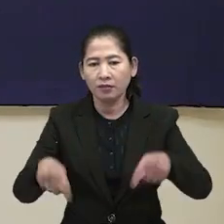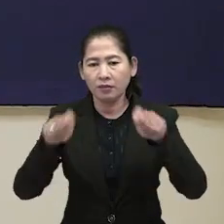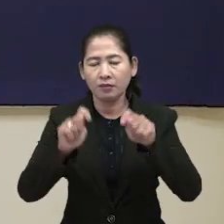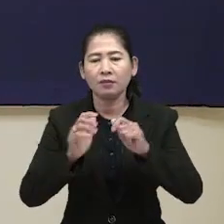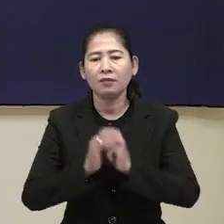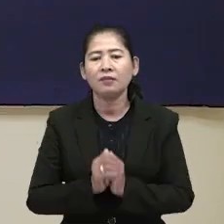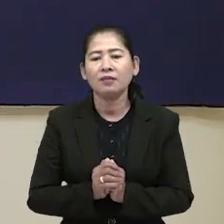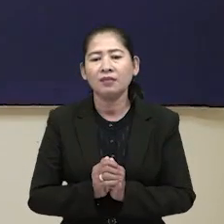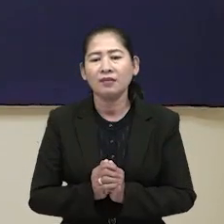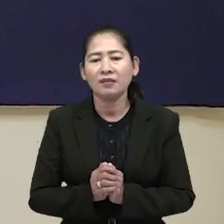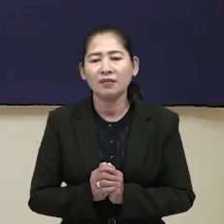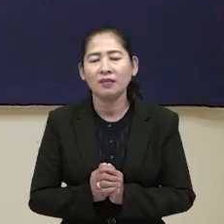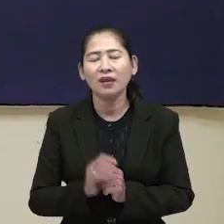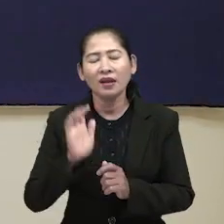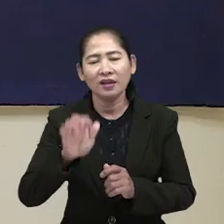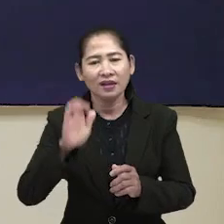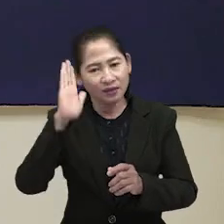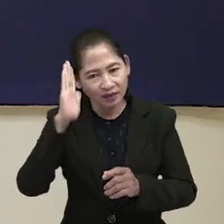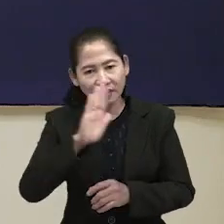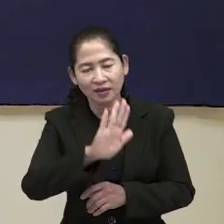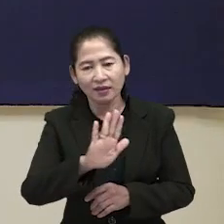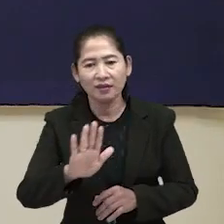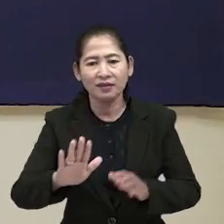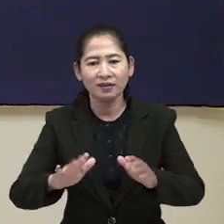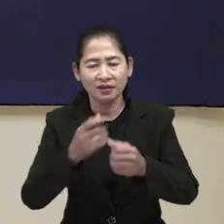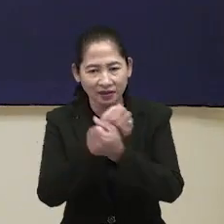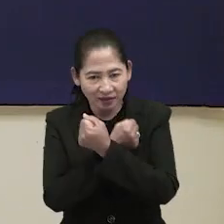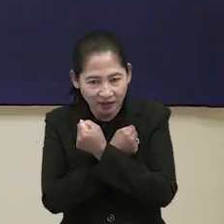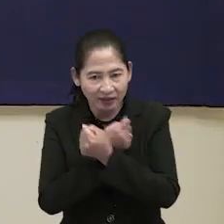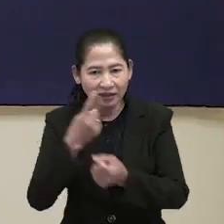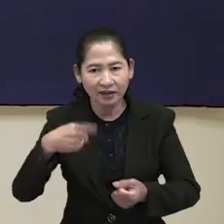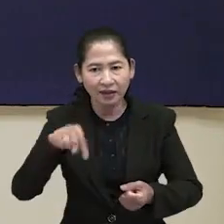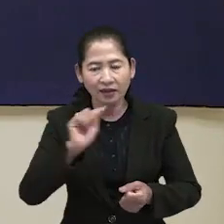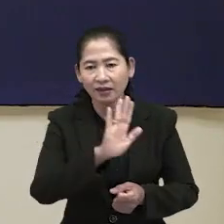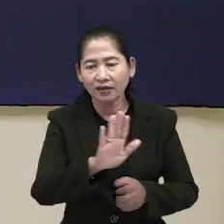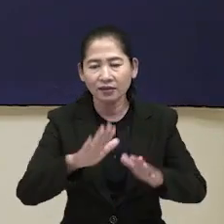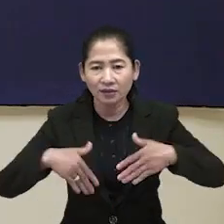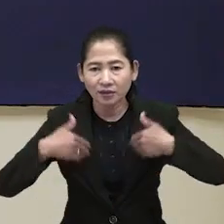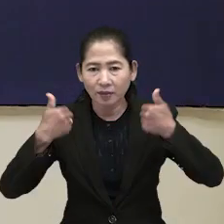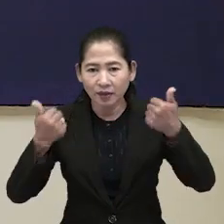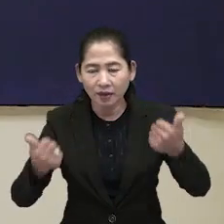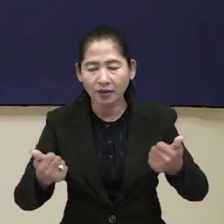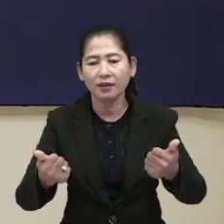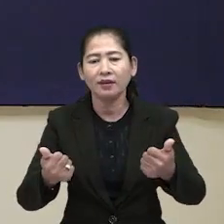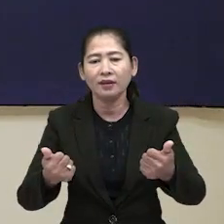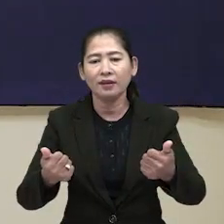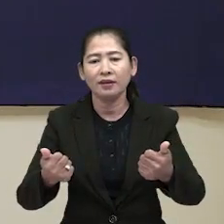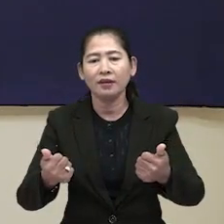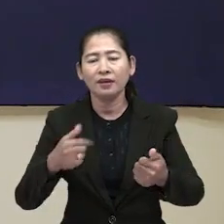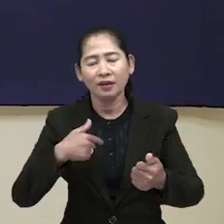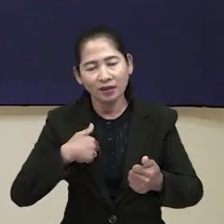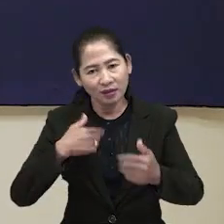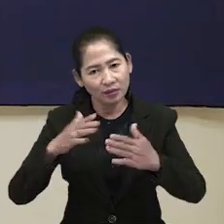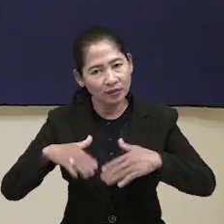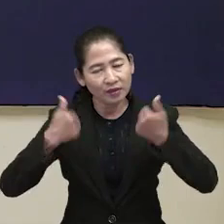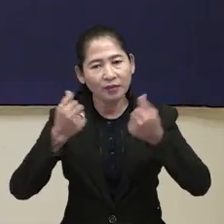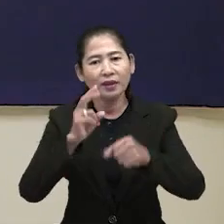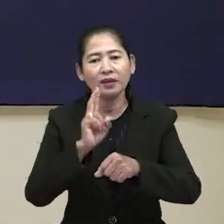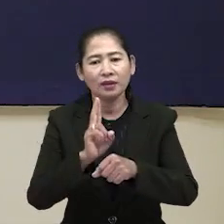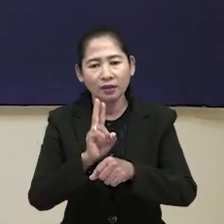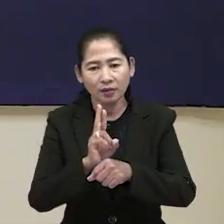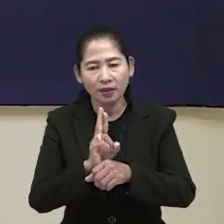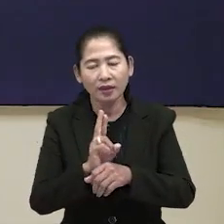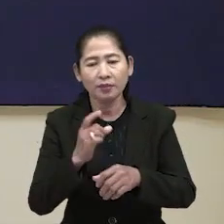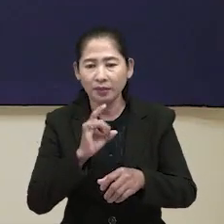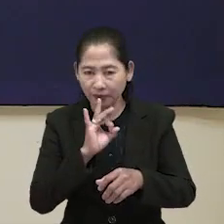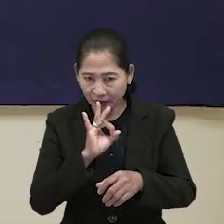cầm bông chân nắng. Chà, số sợi con cơn từng ngã khnhi chỉ tì sờ láng, ta con sọc sờ bài chỉ tì con. Nè cứ sọc sờ bài chỉ thò mặt đa hai nè